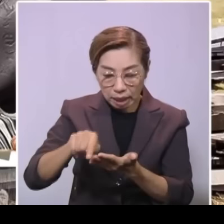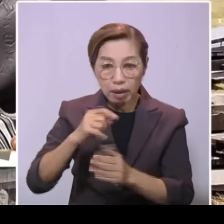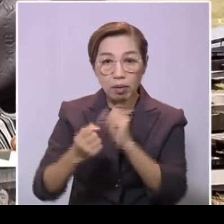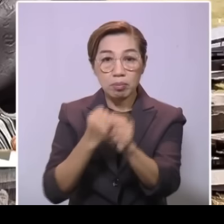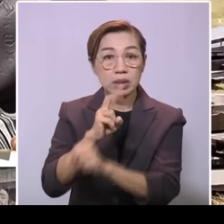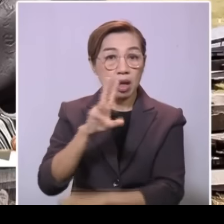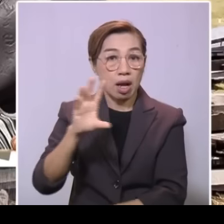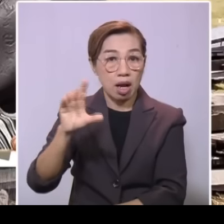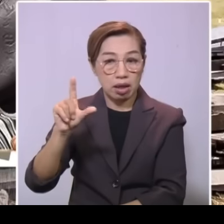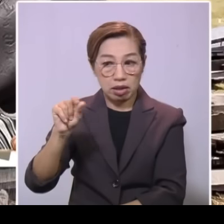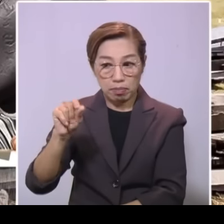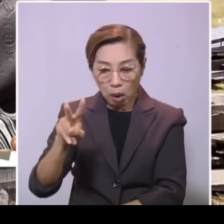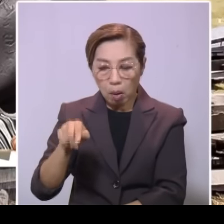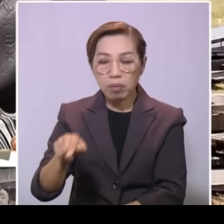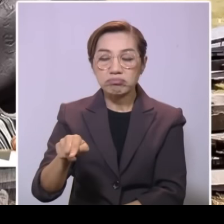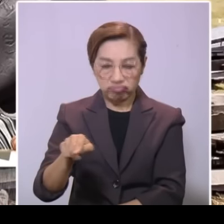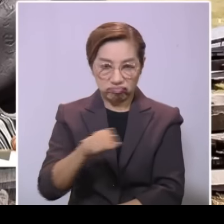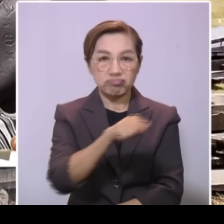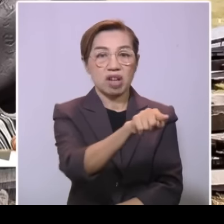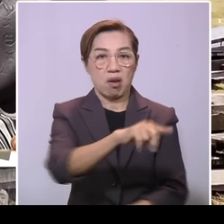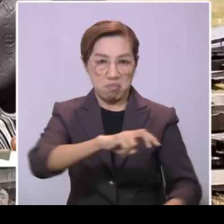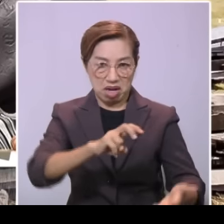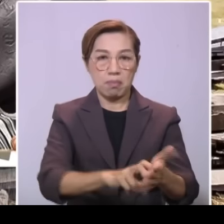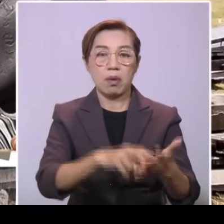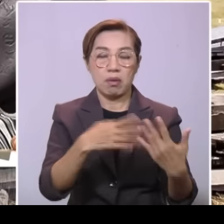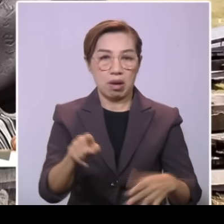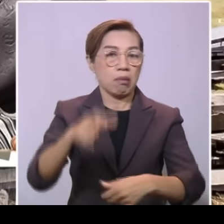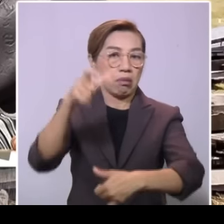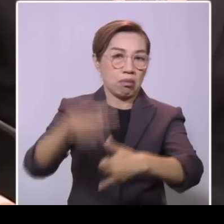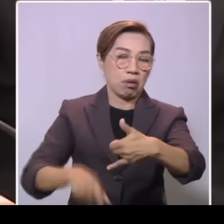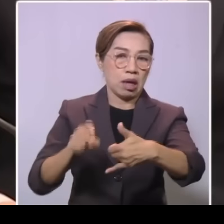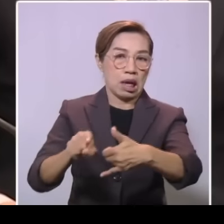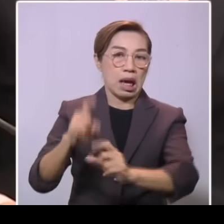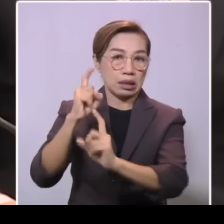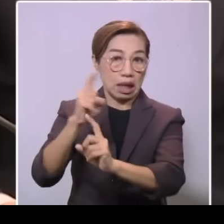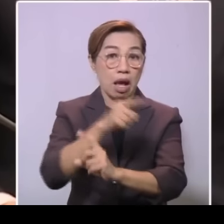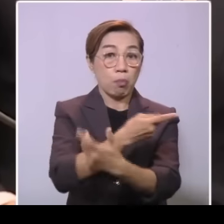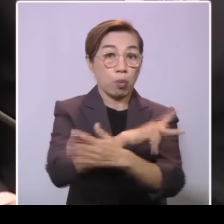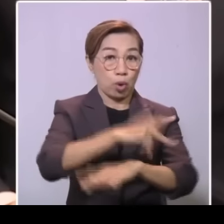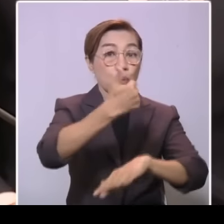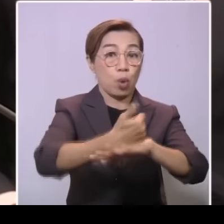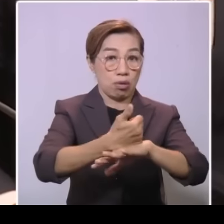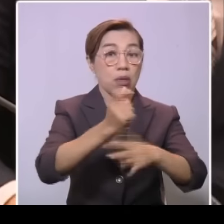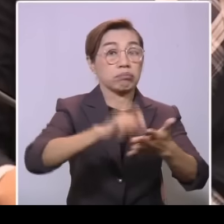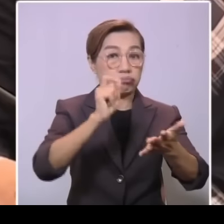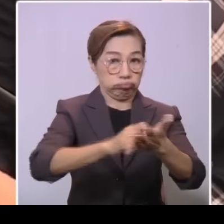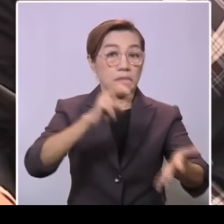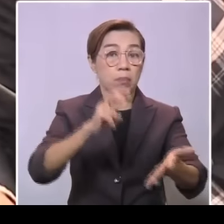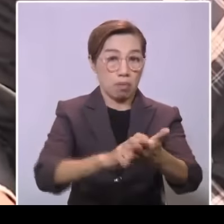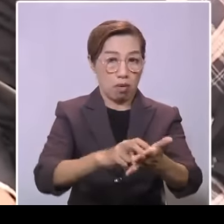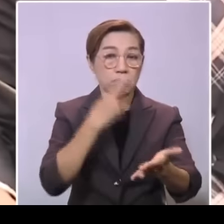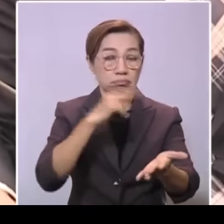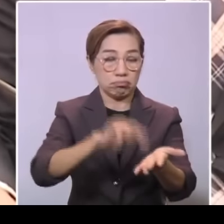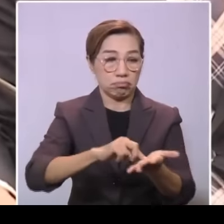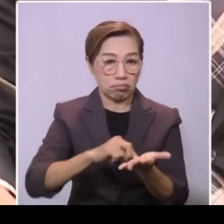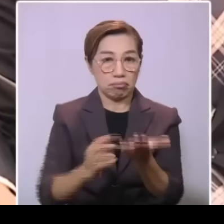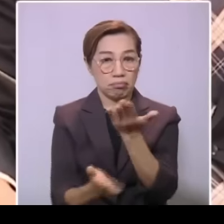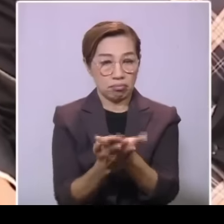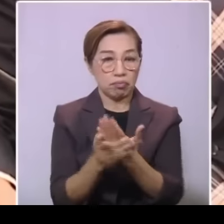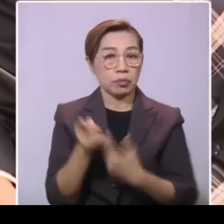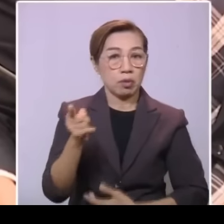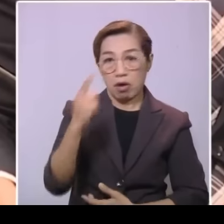คือมีพฤติการที่ได้รับการยืนยันเป็นลายลักษณ์อักษรจากผู้ว่าเลยนะ ฮะ ผู้ว่าทำหนังสือมายืนยันเลยว่าพฤติ